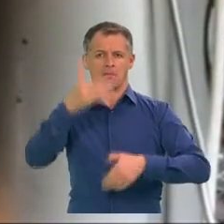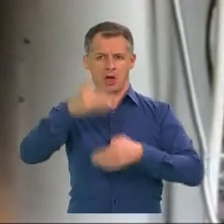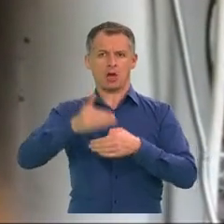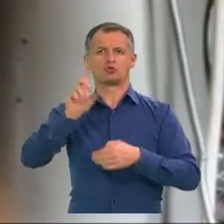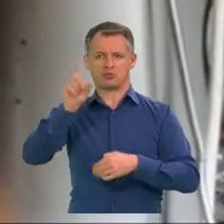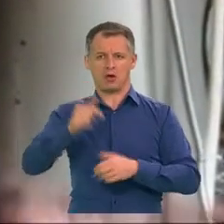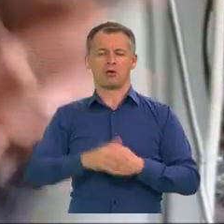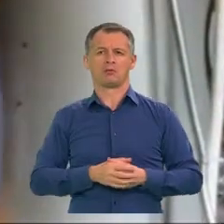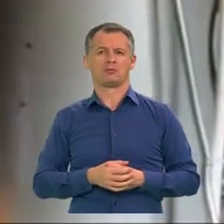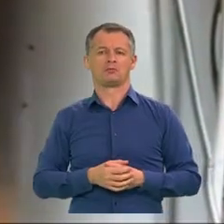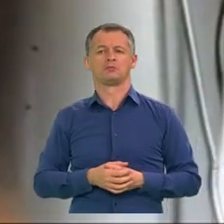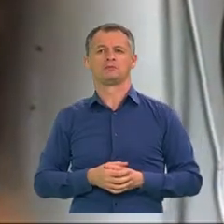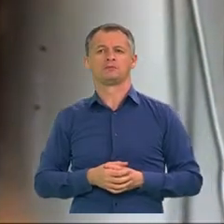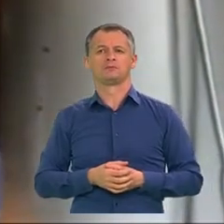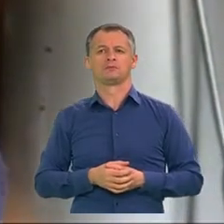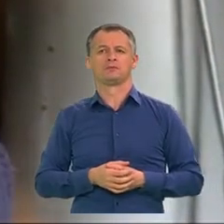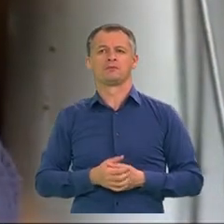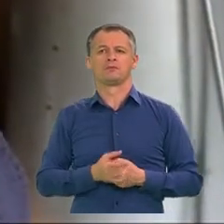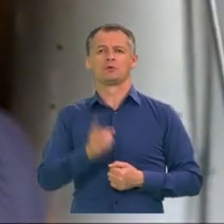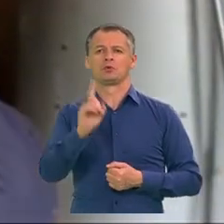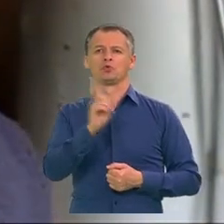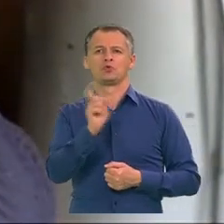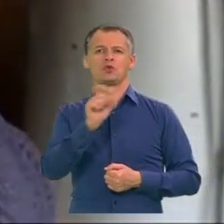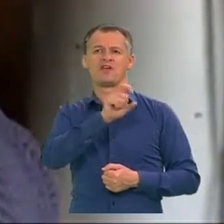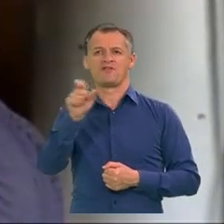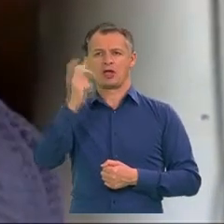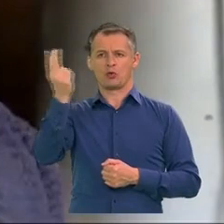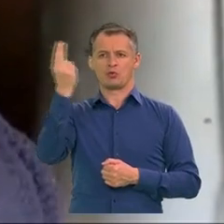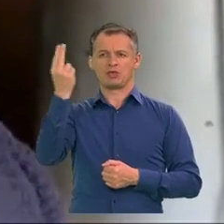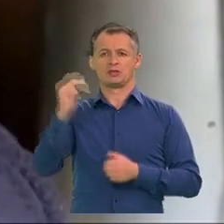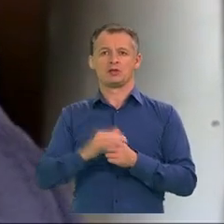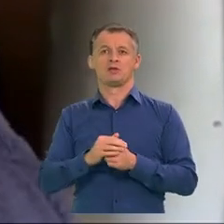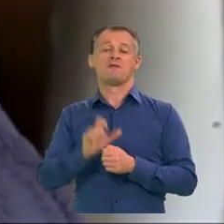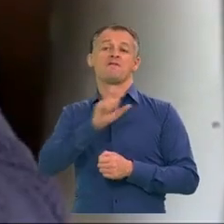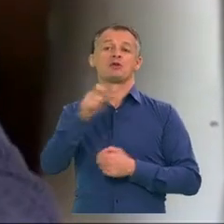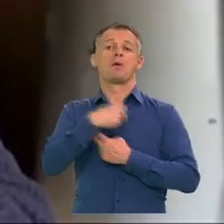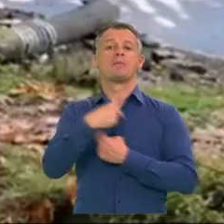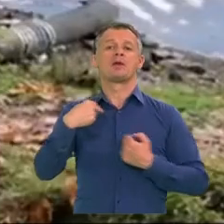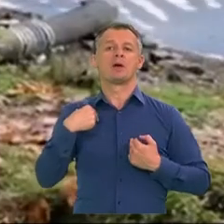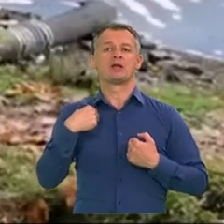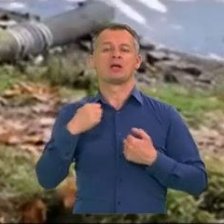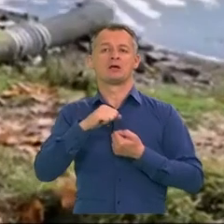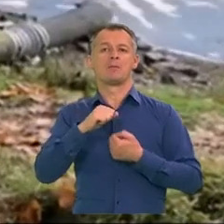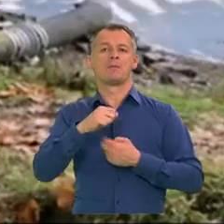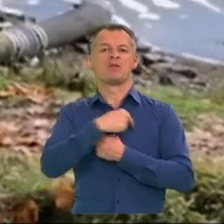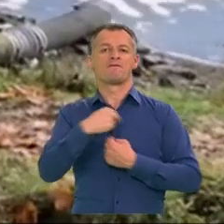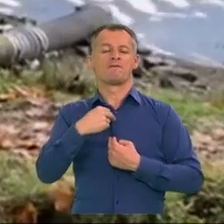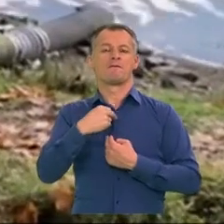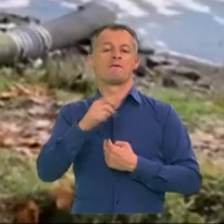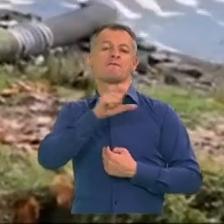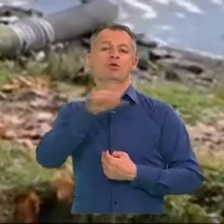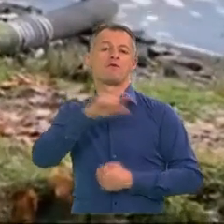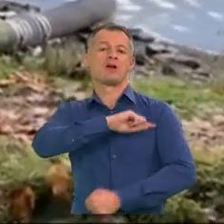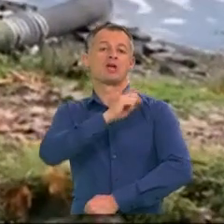spart? Și nu-i devine Dumnezeu, că devine primăria, autoritățile. Nu luăm nicio măsură